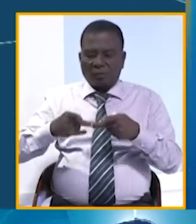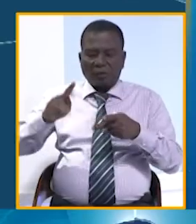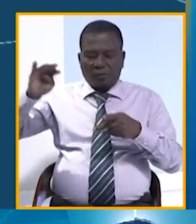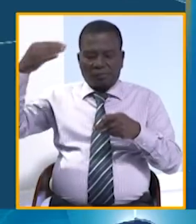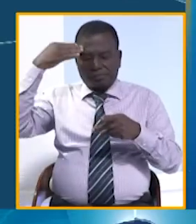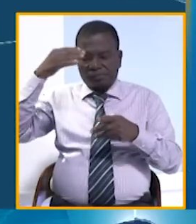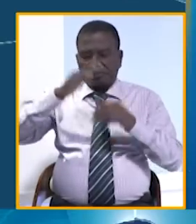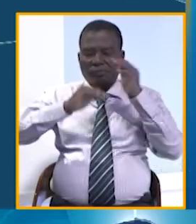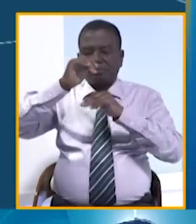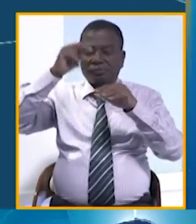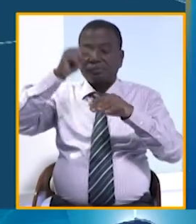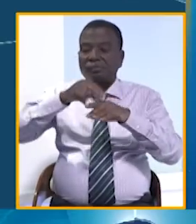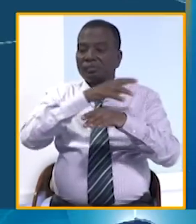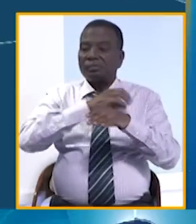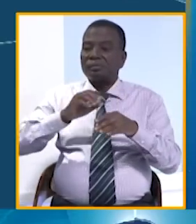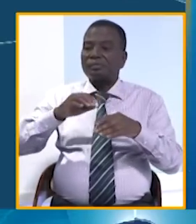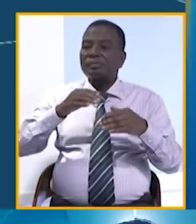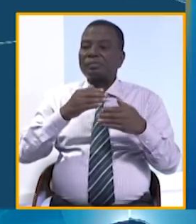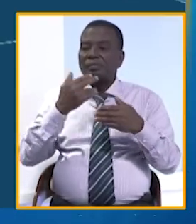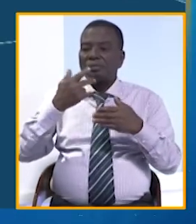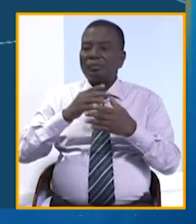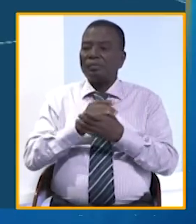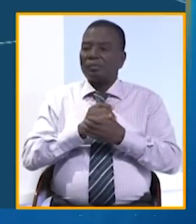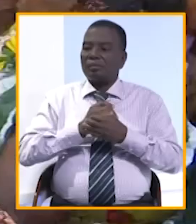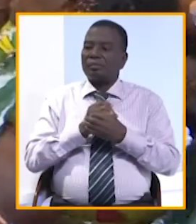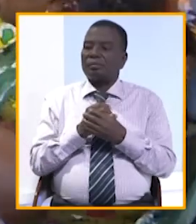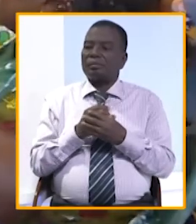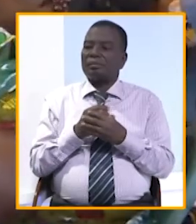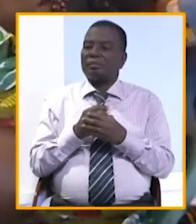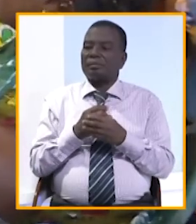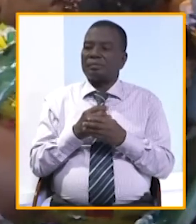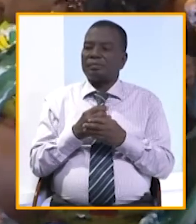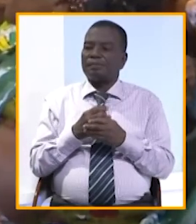et de l'Urbanisme, Bruno Nabagné-Koné. Charles Tatou nous en parle.